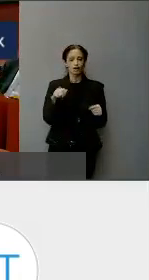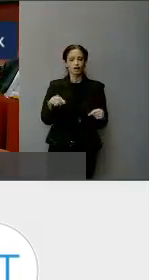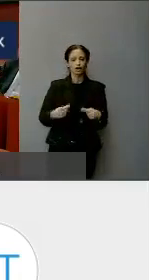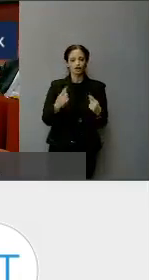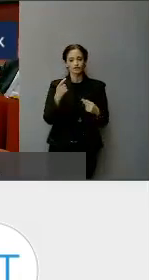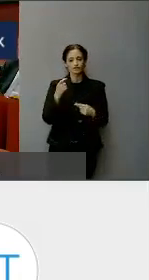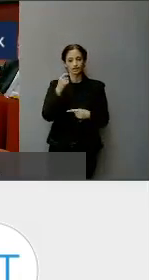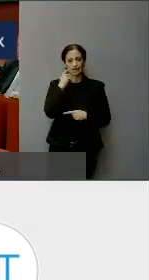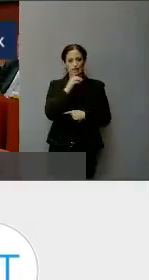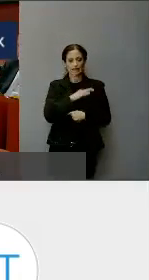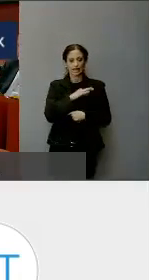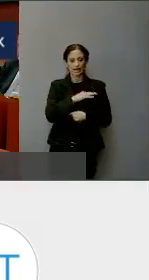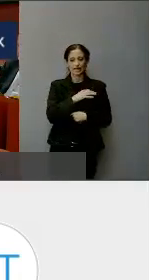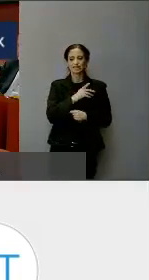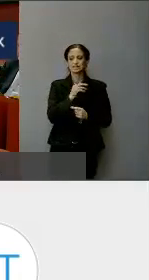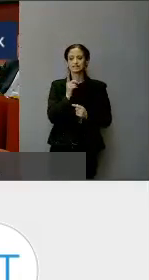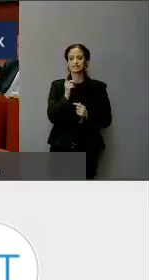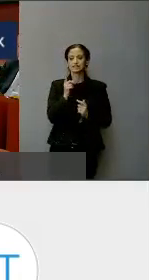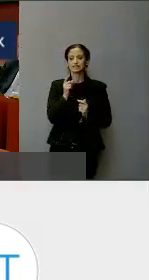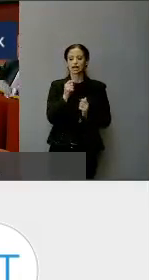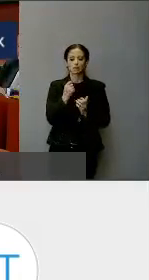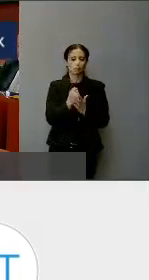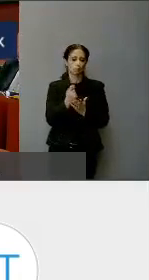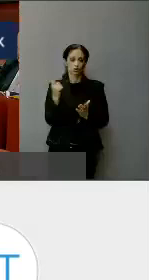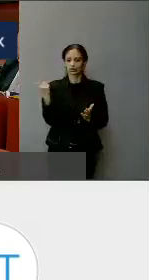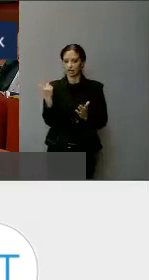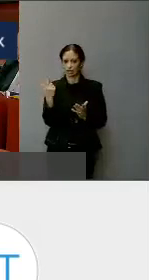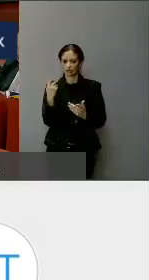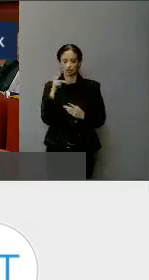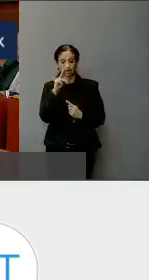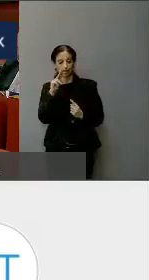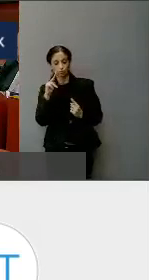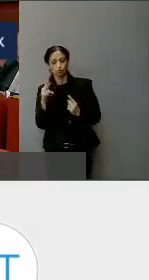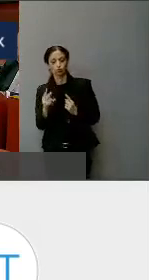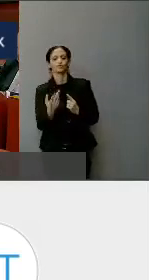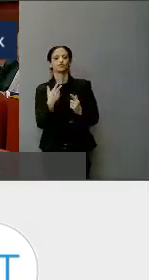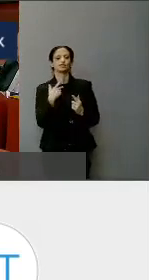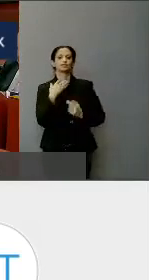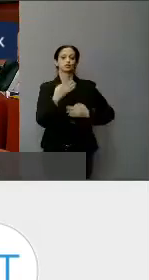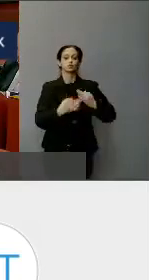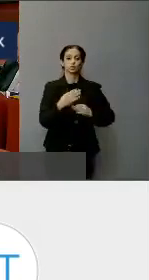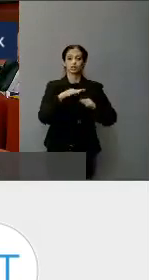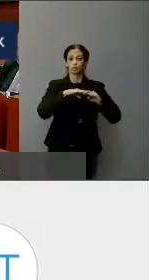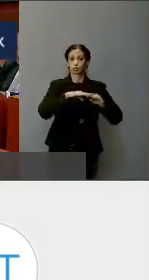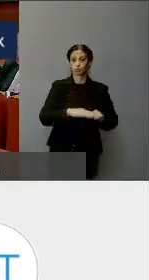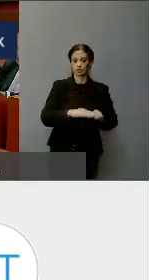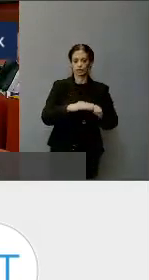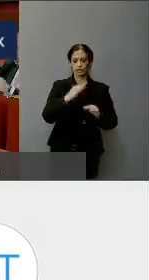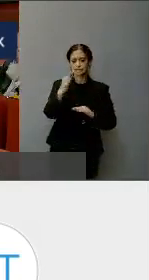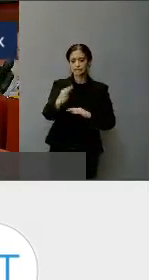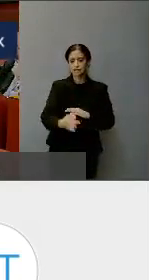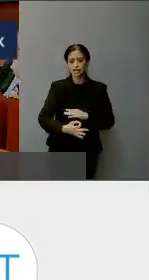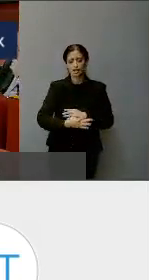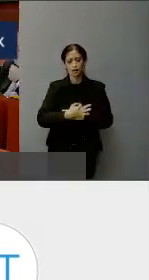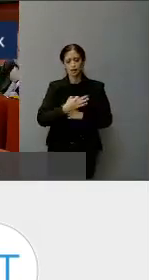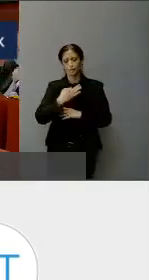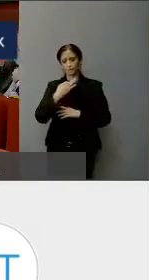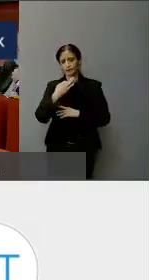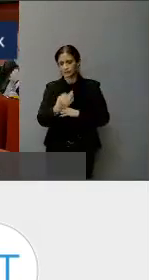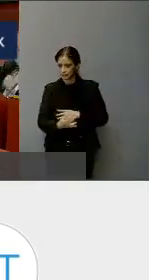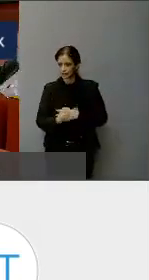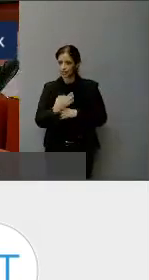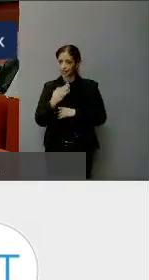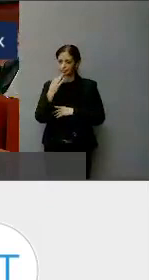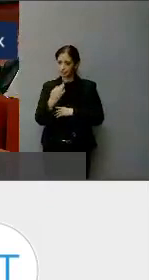è fondamentale sia da un punto di vista giuridico di tutela che deve essere sempre comunque mai cioè qualcuno dell'amministrazione